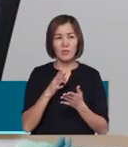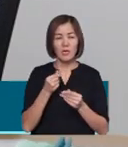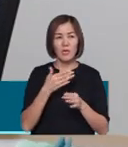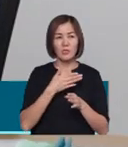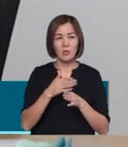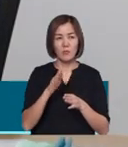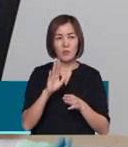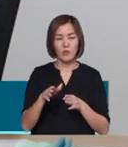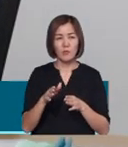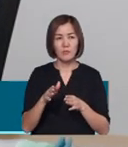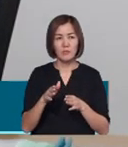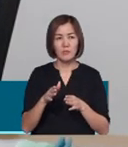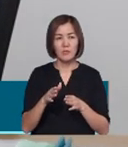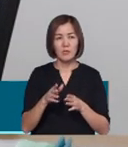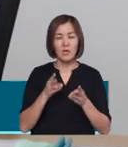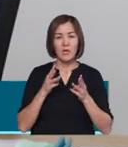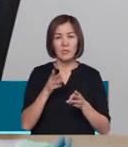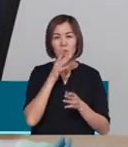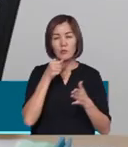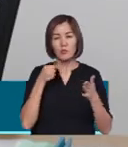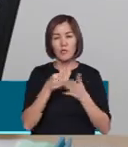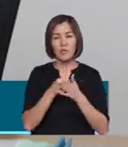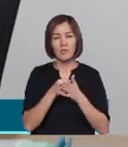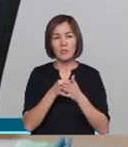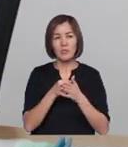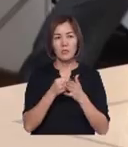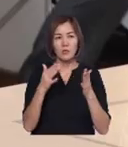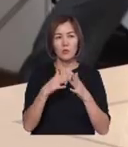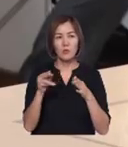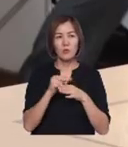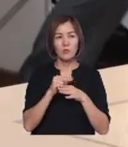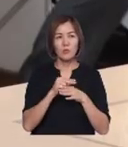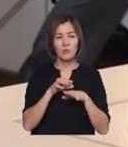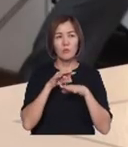бөлеміз, отопительный сезон басталғанға дейін. Сен үйлердің